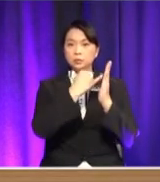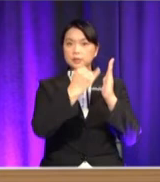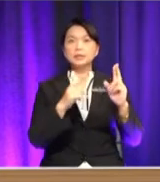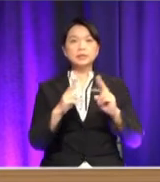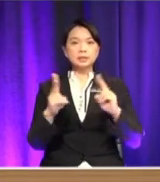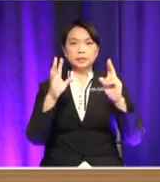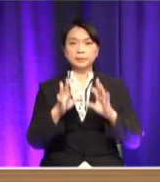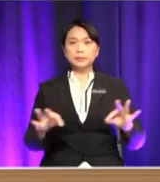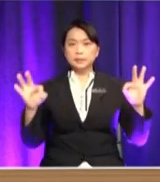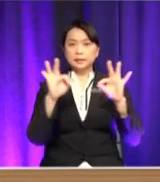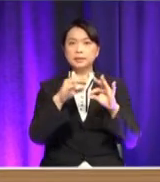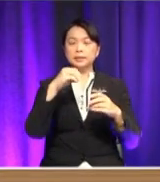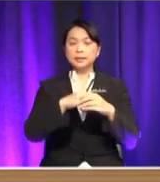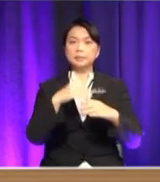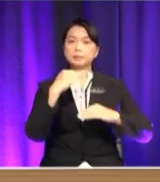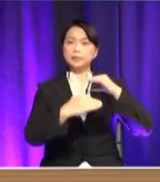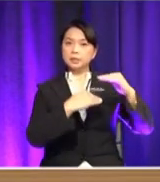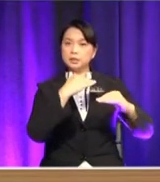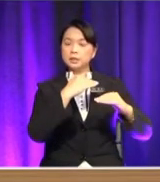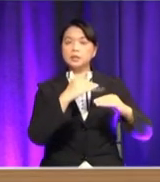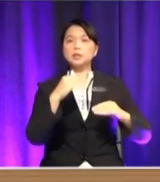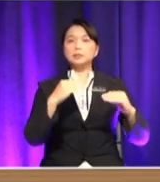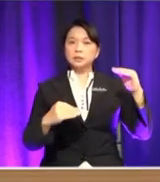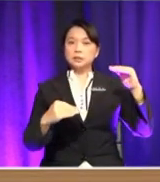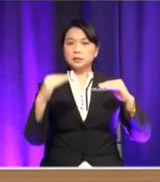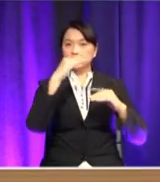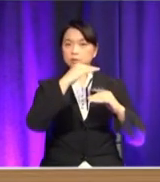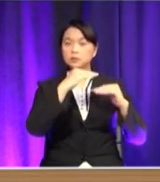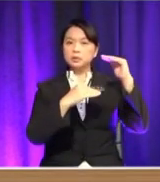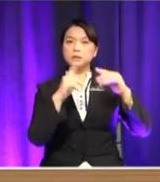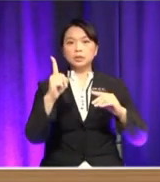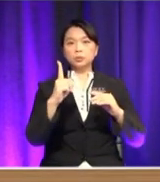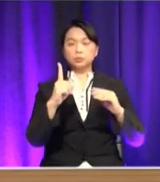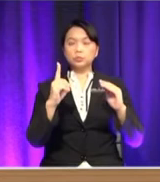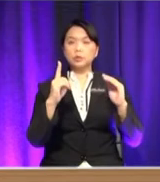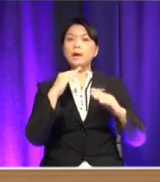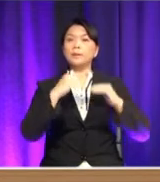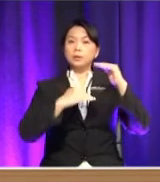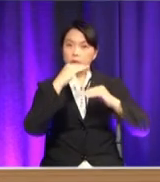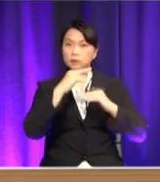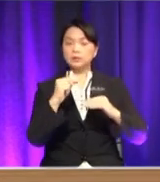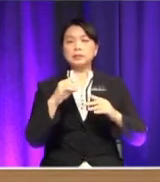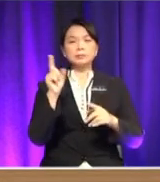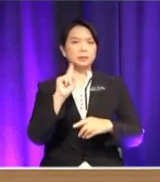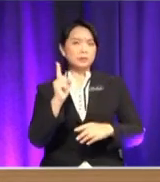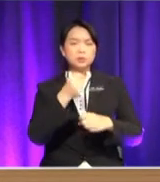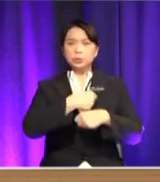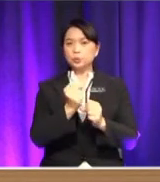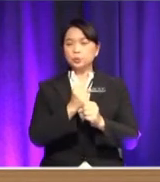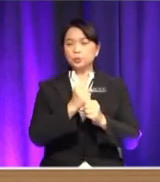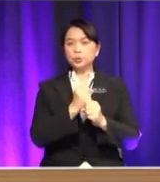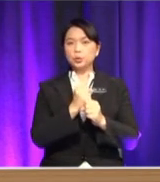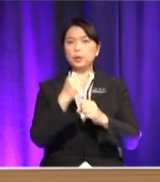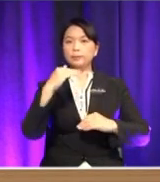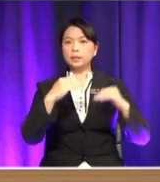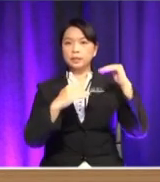dalam pembinaan sebuah bangunan Oke dah Hai seni binaa menemani struktur binaa manusia yang